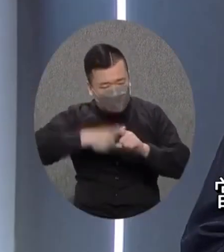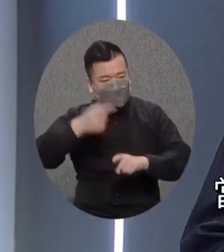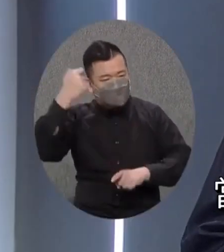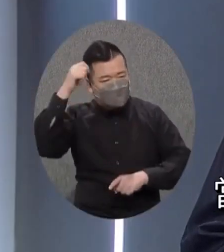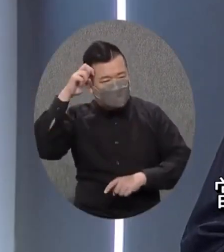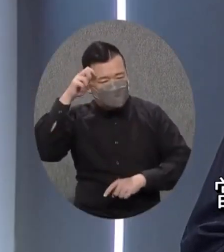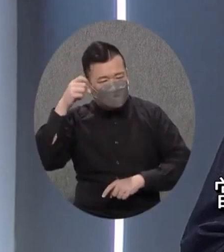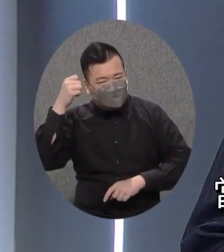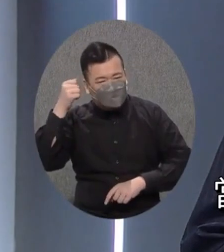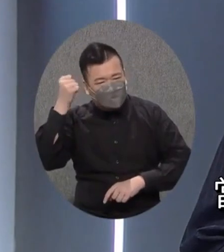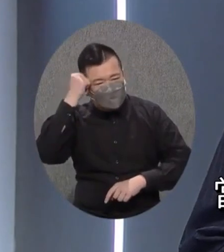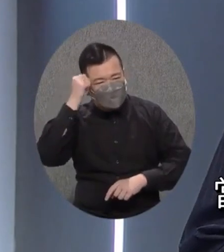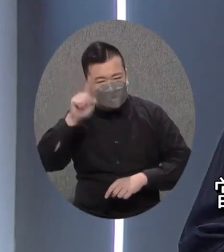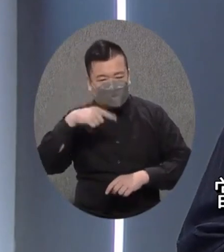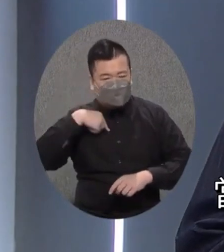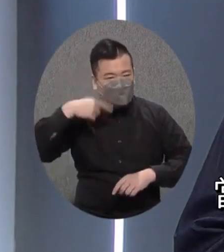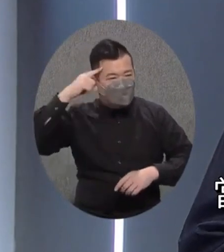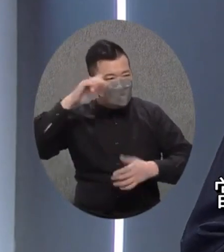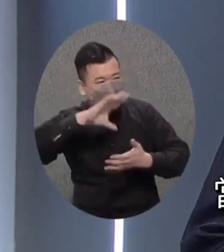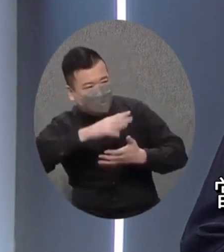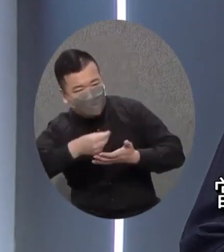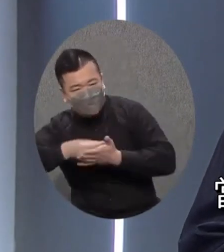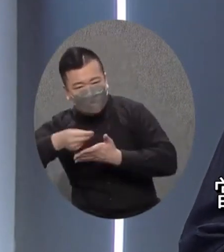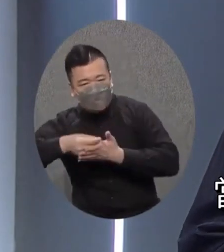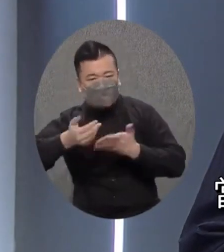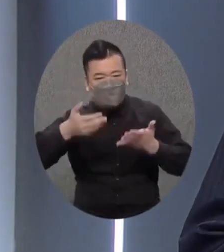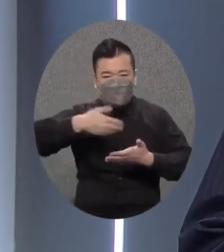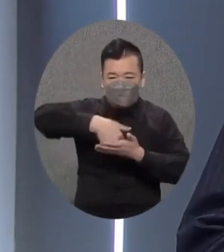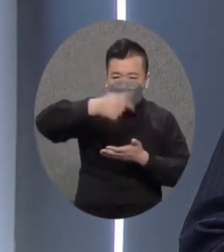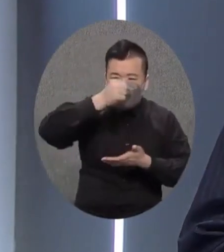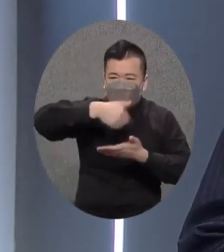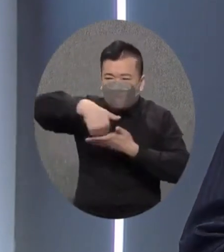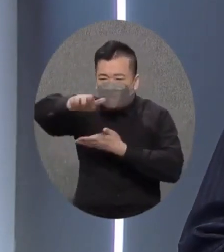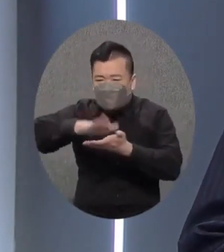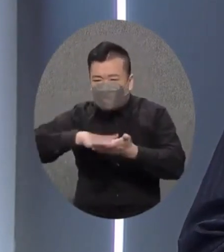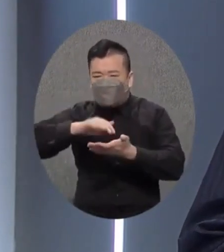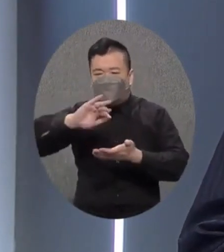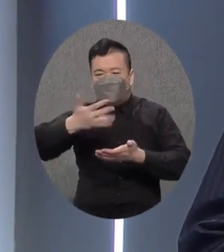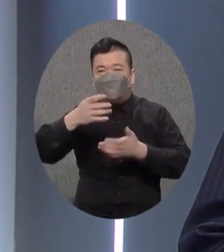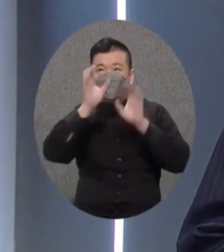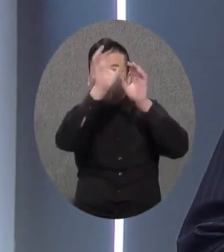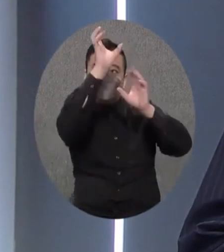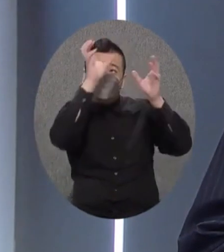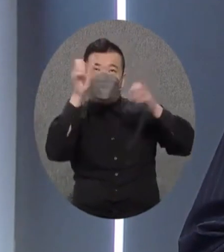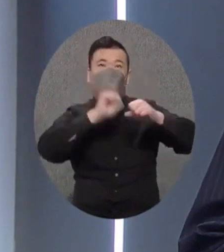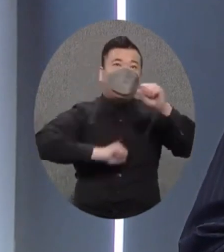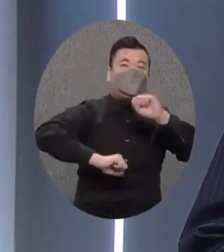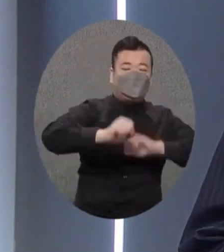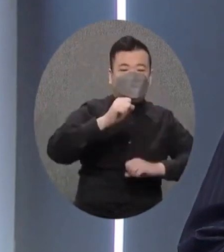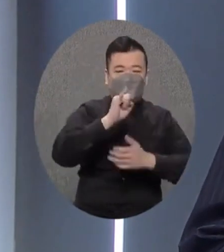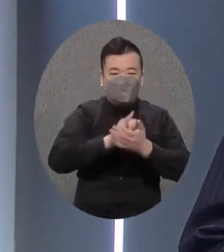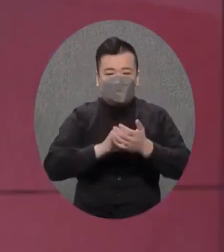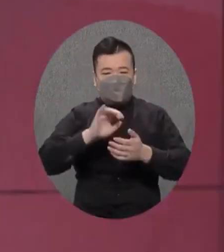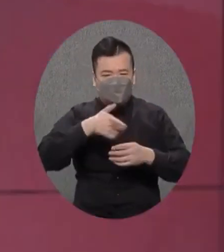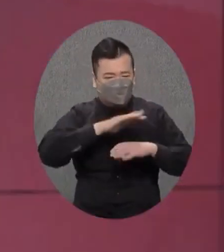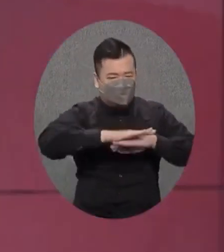代藝術啊嘛，一係就抽象，一係就即係可能油畫主導，或者變咗做裝置藝術或者行為藝術等等，版畫就好像很